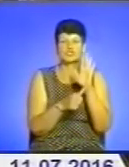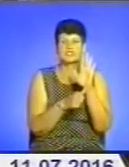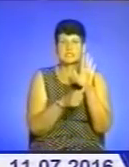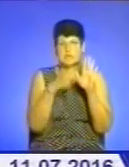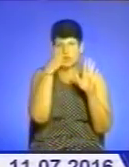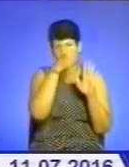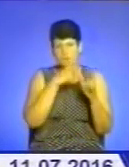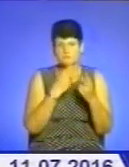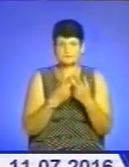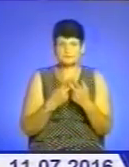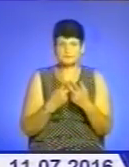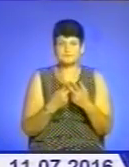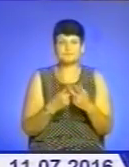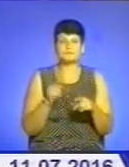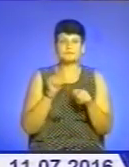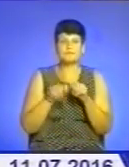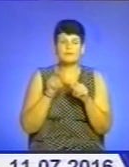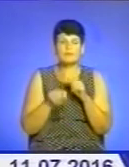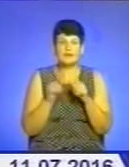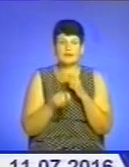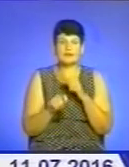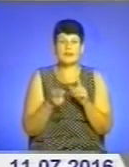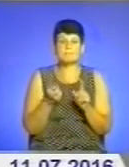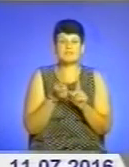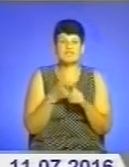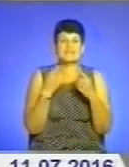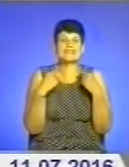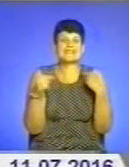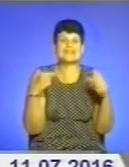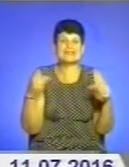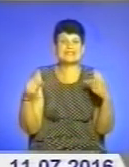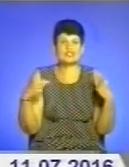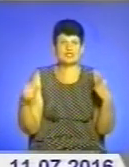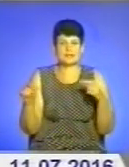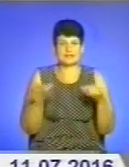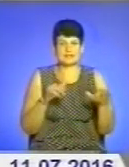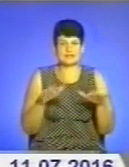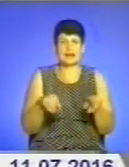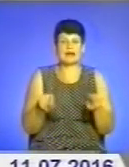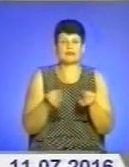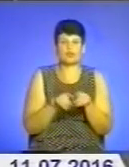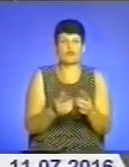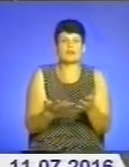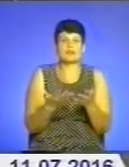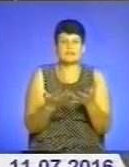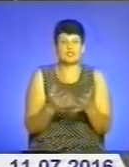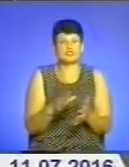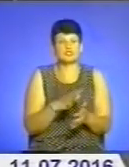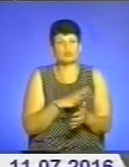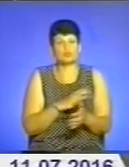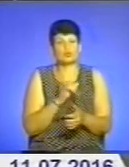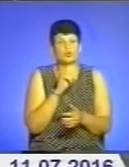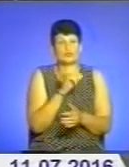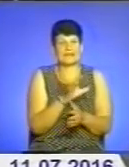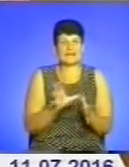позбавлення волі. Правоохоронці перевіряють зловмисників на причетність до вчинення інших протиправних діянь, а також з'ясовують, чи були у них